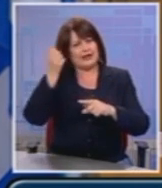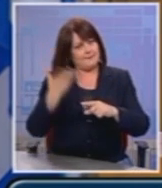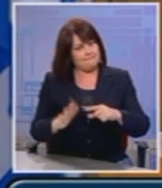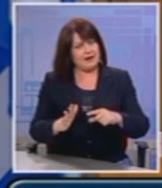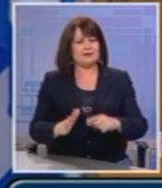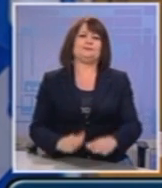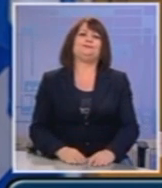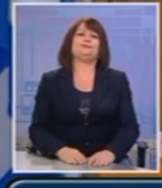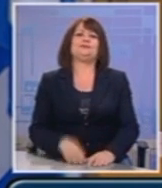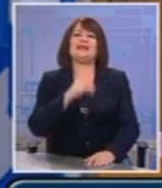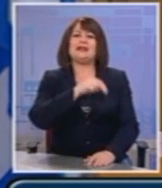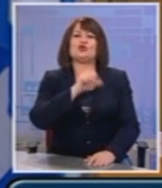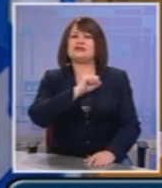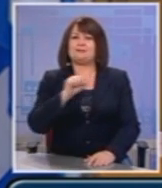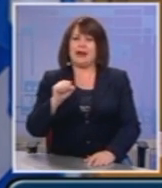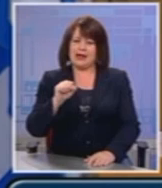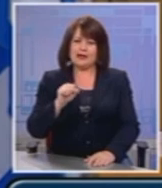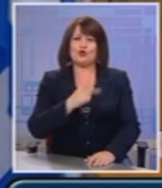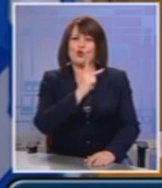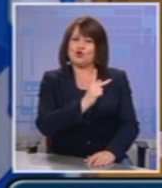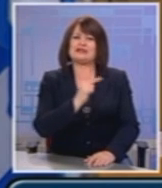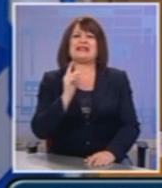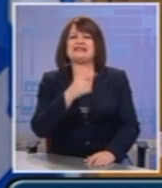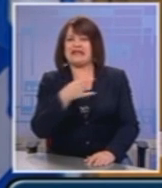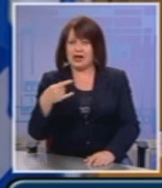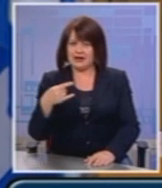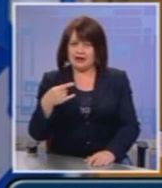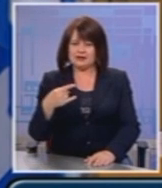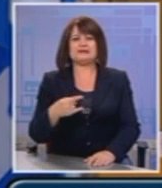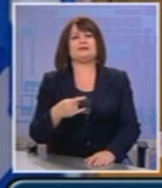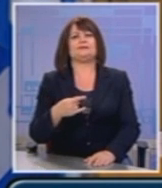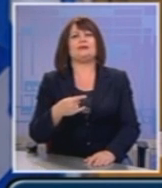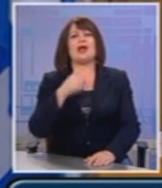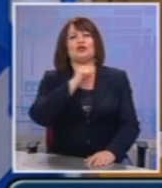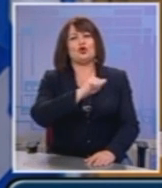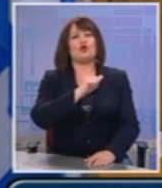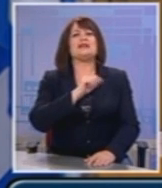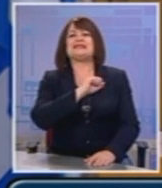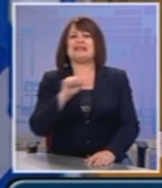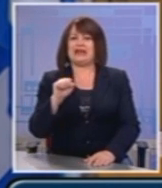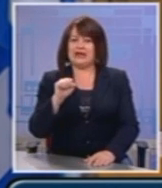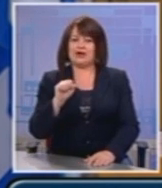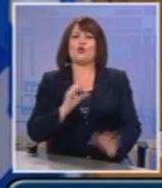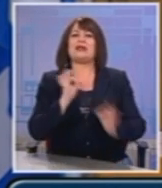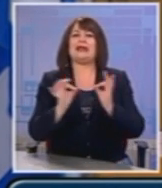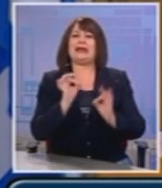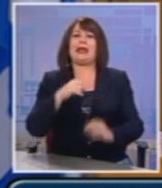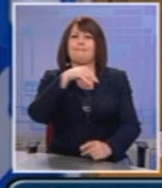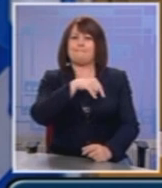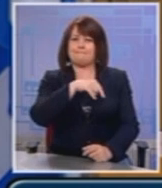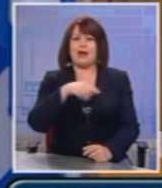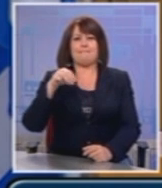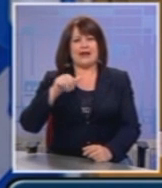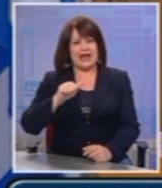τον κύριο νίκο συρμαλένιος κύριο κώστα ζαχαριά τον κύριο αντώνη συρίγο την κυρία παναγιώτα